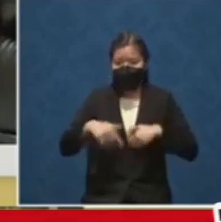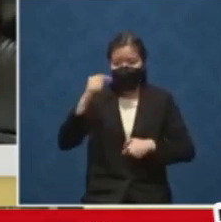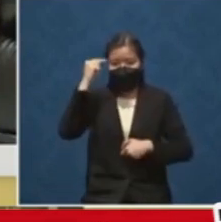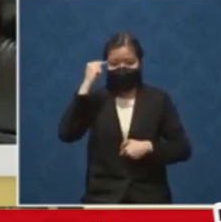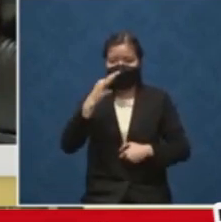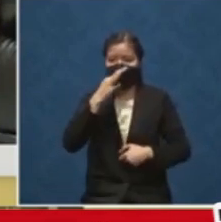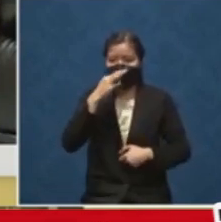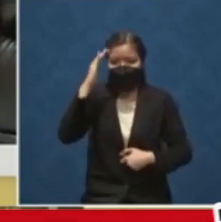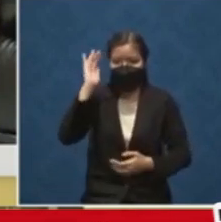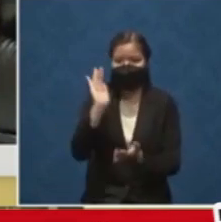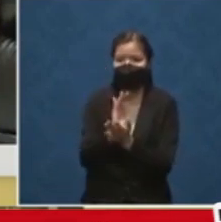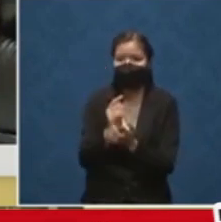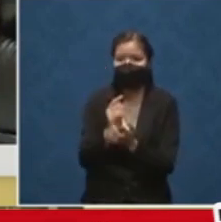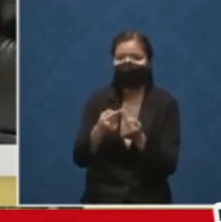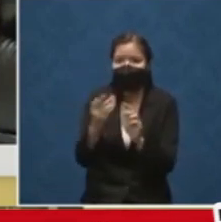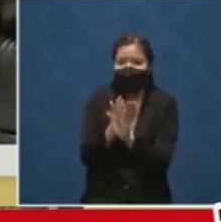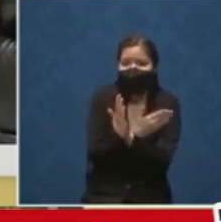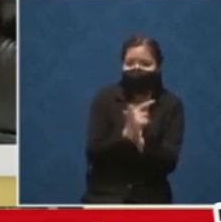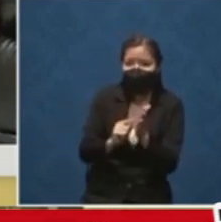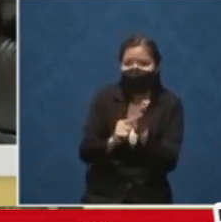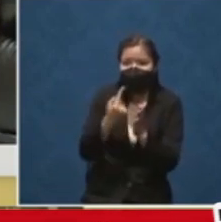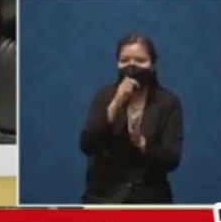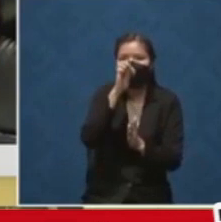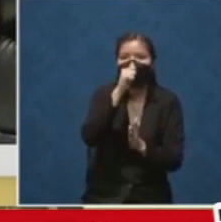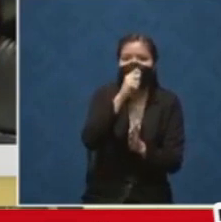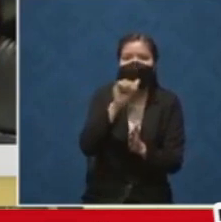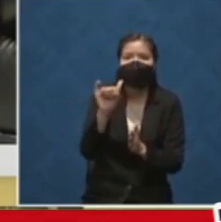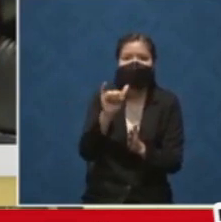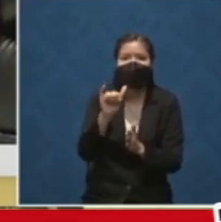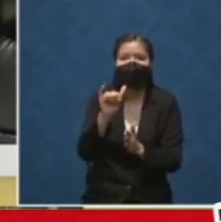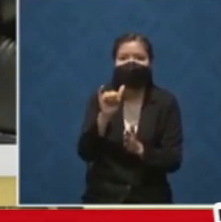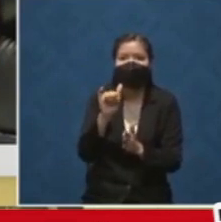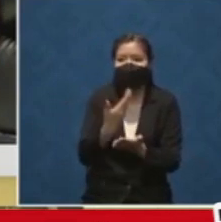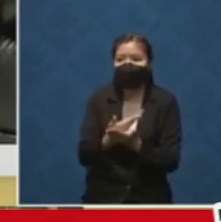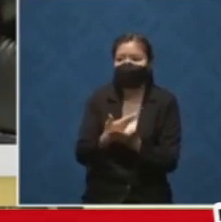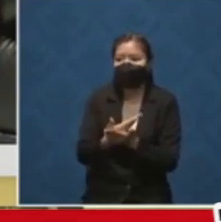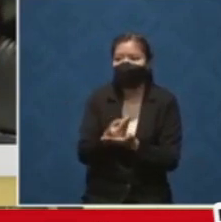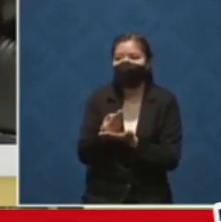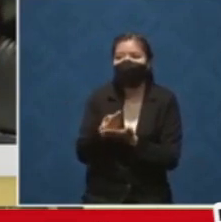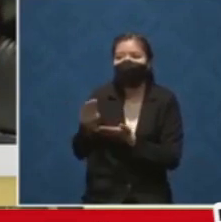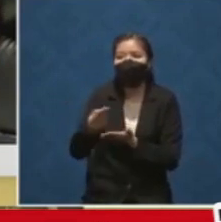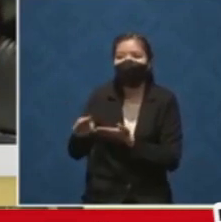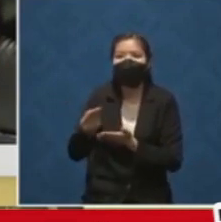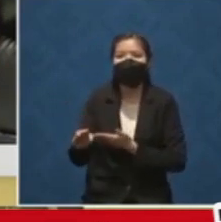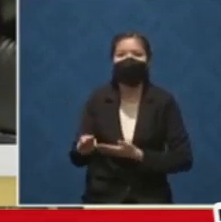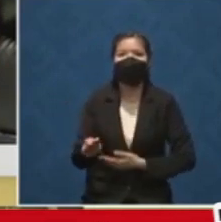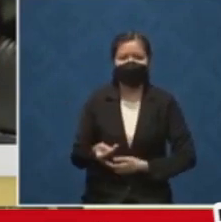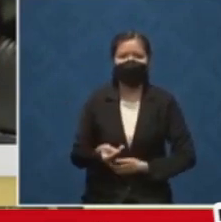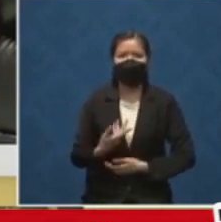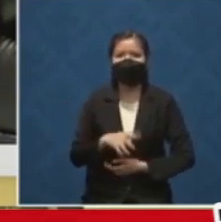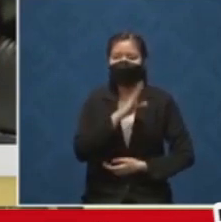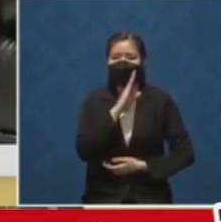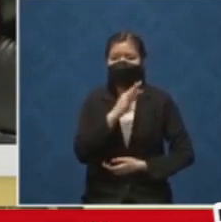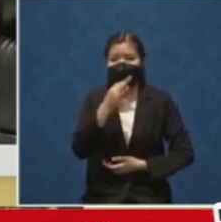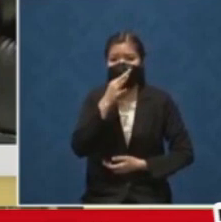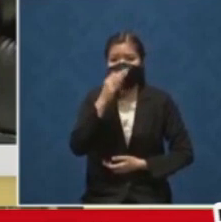อกไปเป็ตำหวจแล้มจะดีไดยัไงเริ่มต้นมันไม่ดีแล้วต่อไปข้หังมันก็แย่ที่ครับพี่น้ปชาชเขาก็บอกว